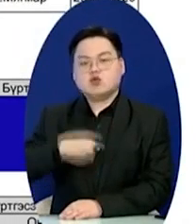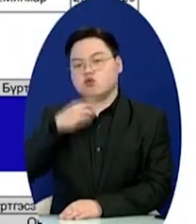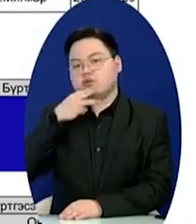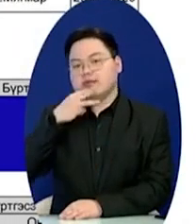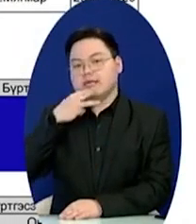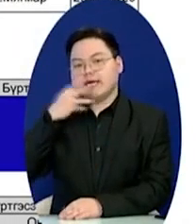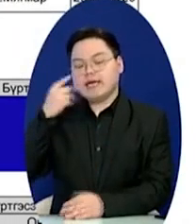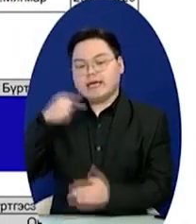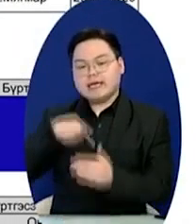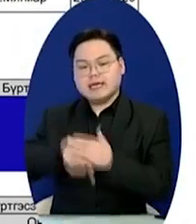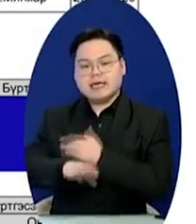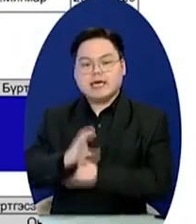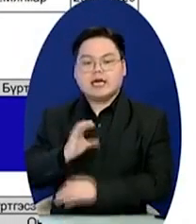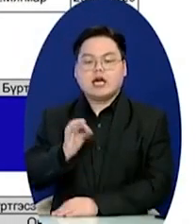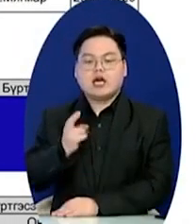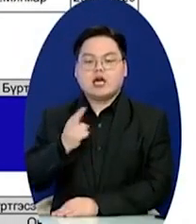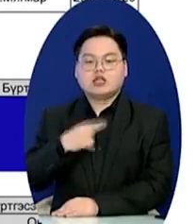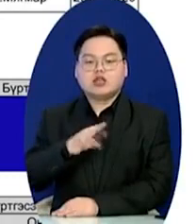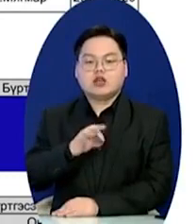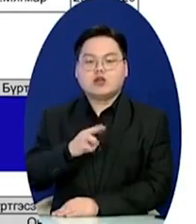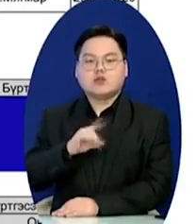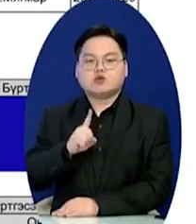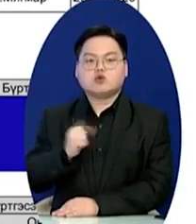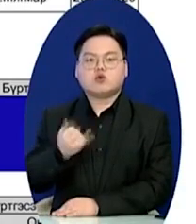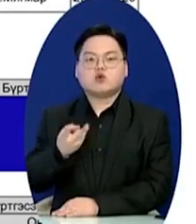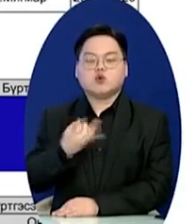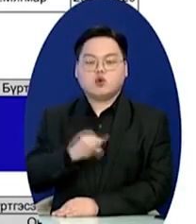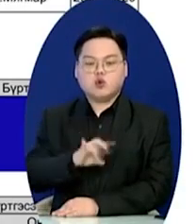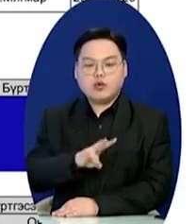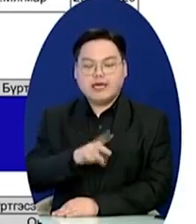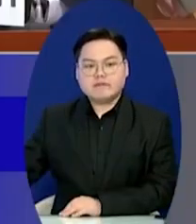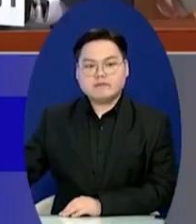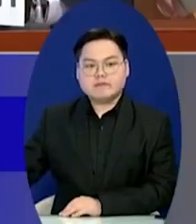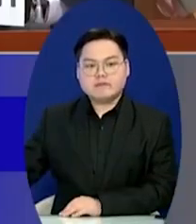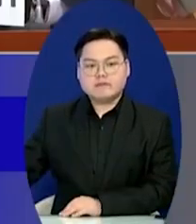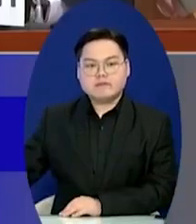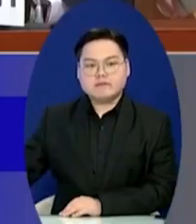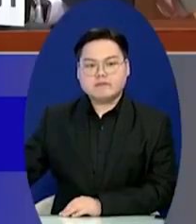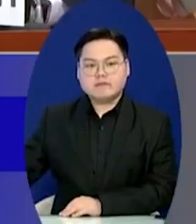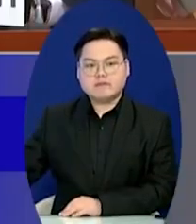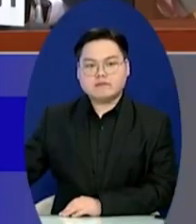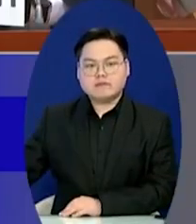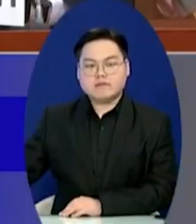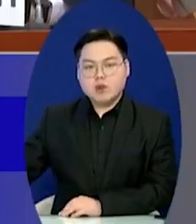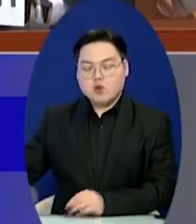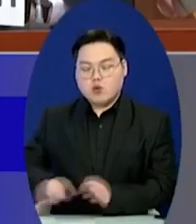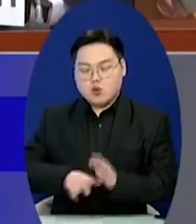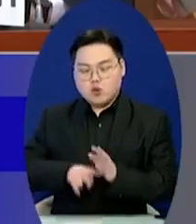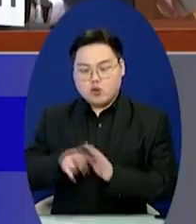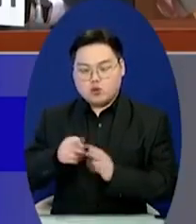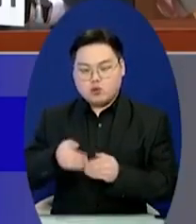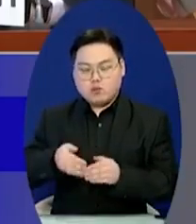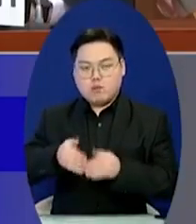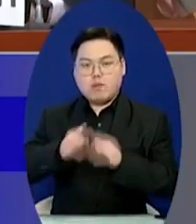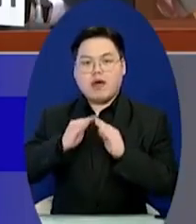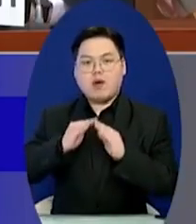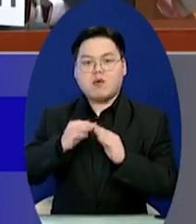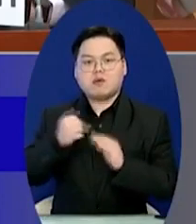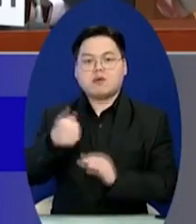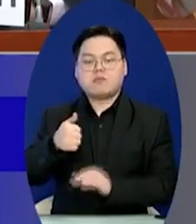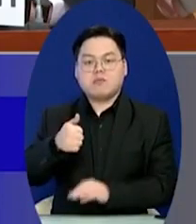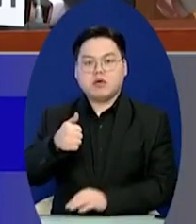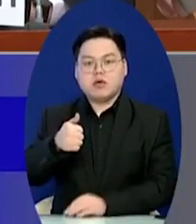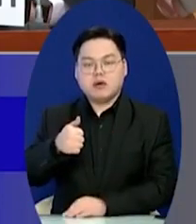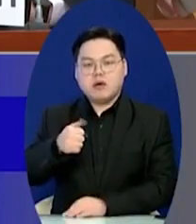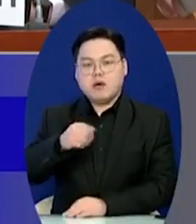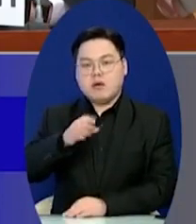доктор Содном Зөндөө Эрдэнэ 20% эзэмшиж байгаа гэсэн мэдээлэл ирсэн байна. А үүсгэн байгуулагчийн мэдээлэл байна. Энэ